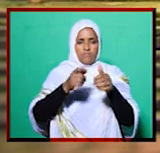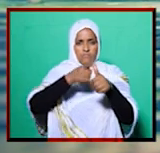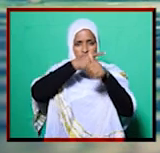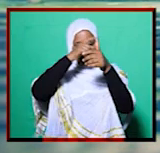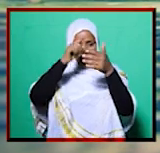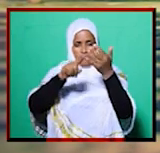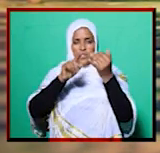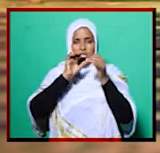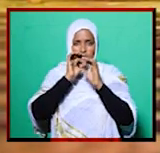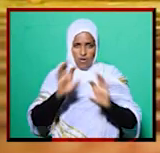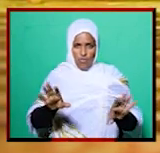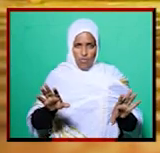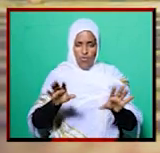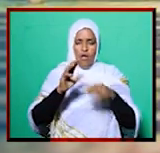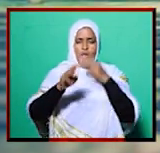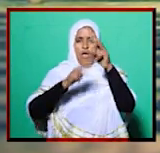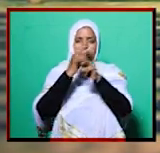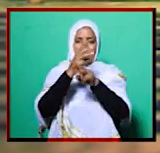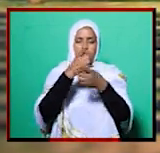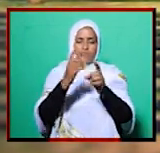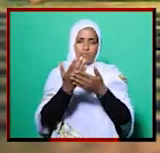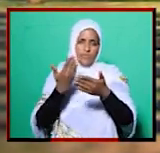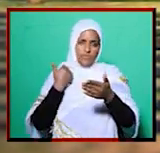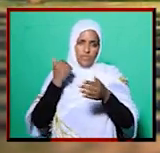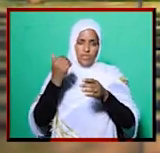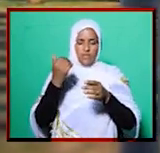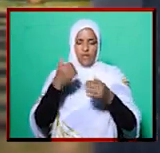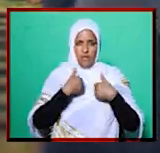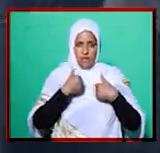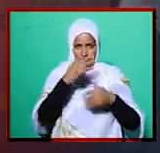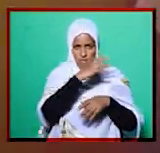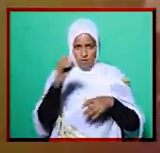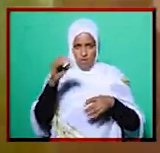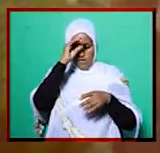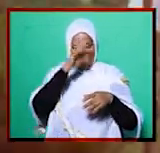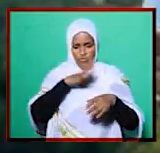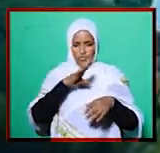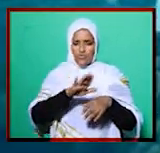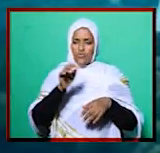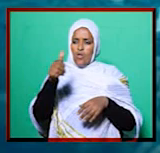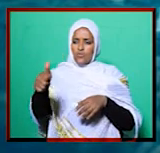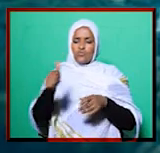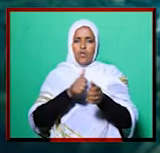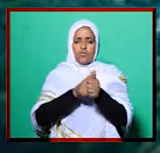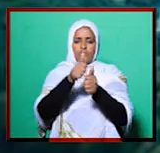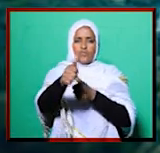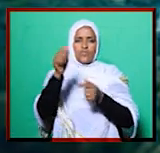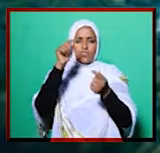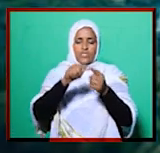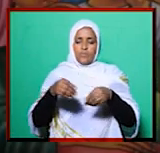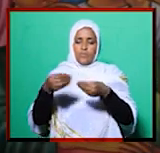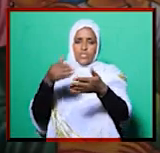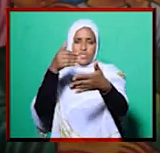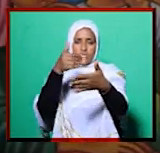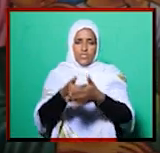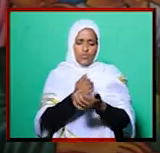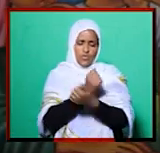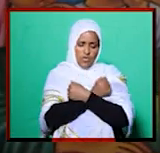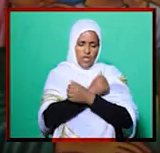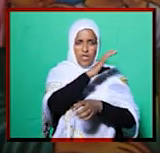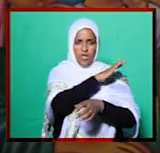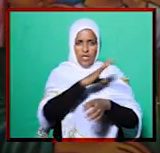ዓለም ከመፈጠሩ በፊት የነበረና የሰው ልጆችን ራሱን አሳልፎ እስከ መስጠት ድረስ የወደደን ጌታ ተቀብለው